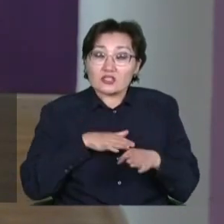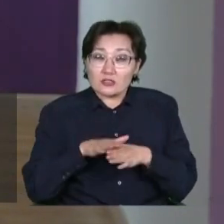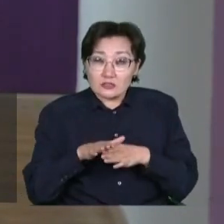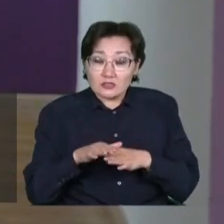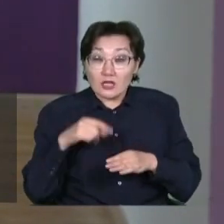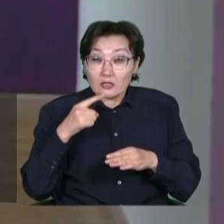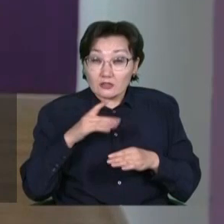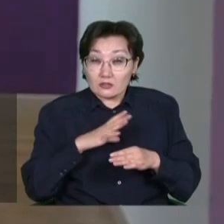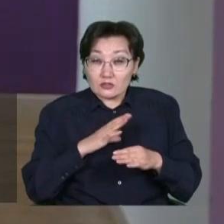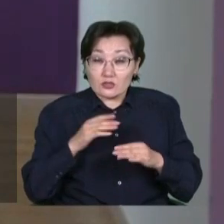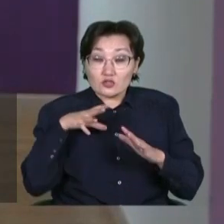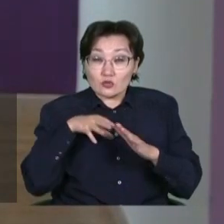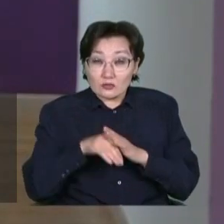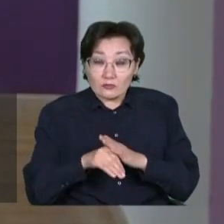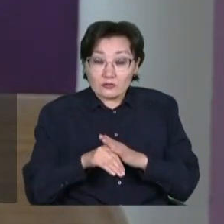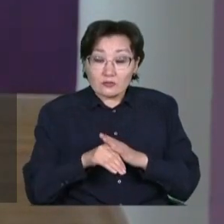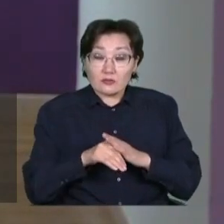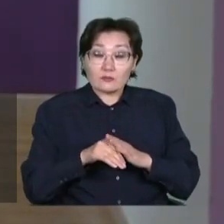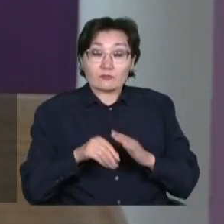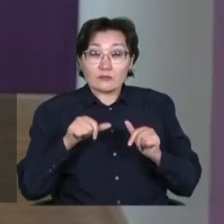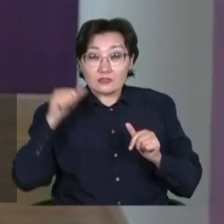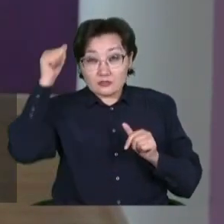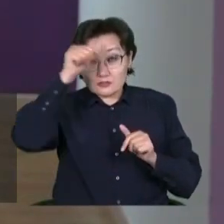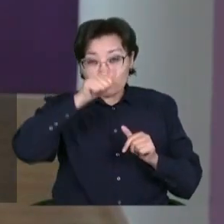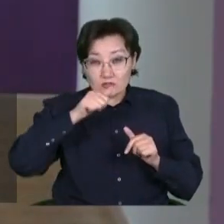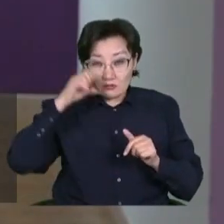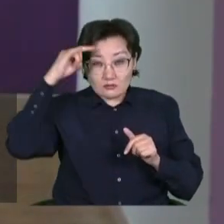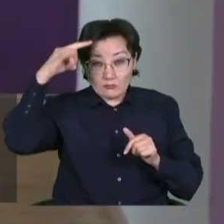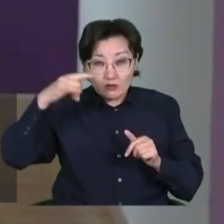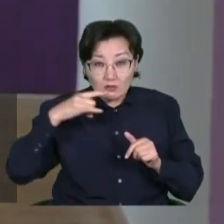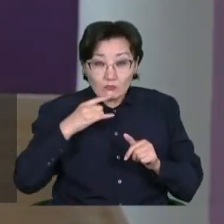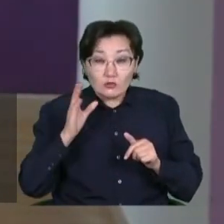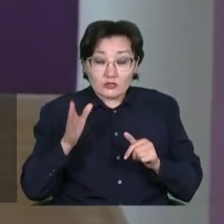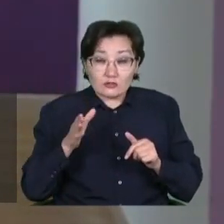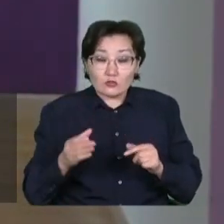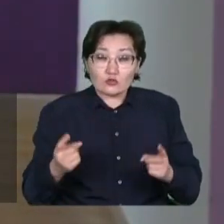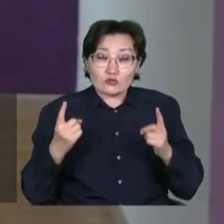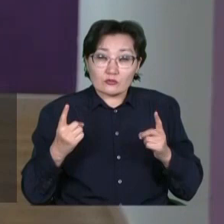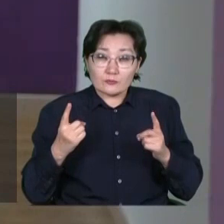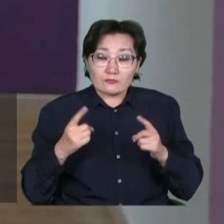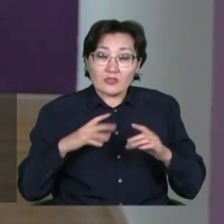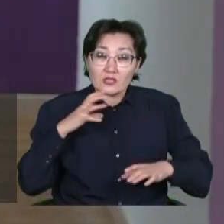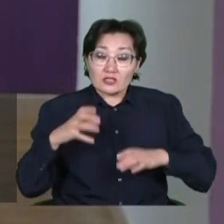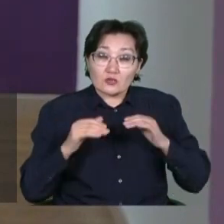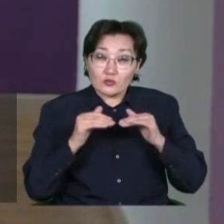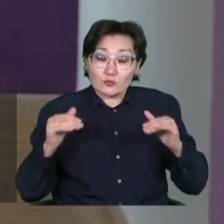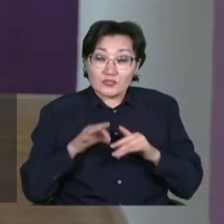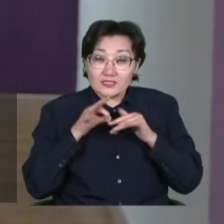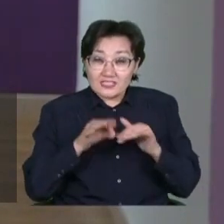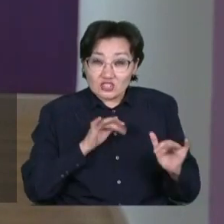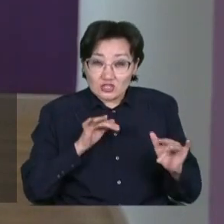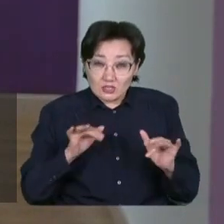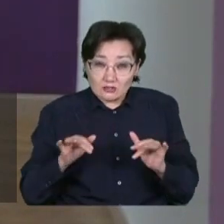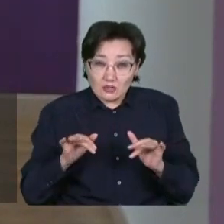айтылған. Соның ішінде енді биыл елімізде болатын үлкен халықаралық деңгейде өтетін